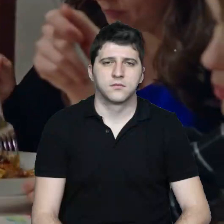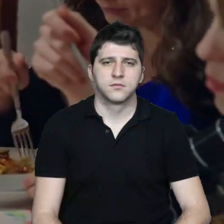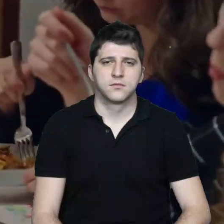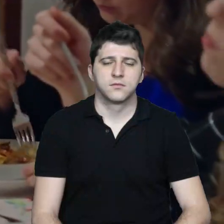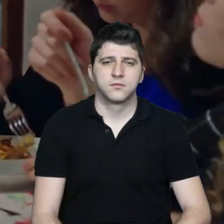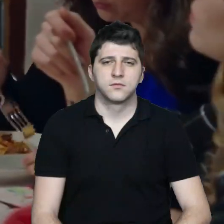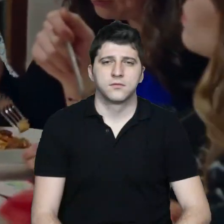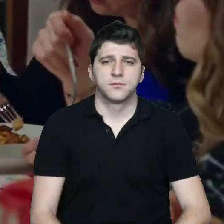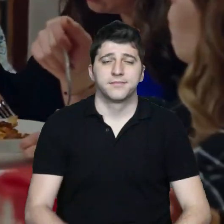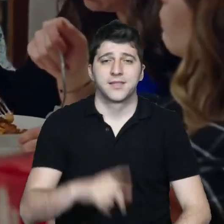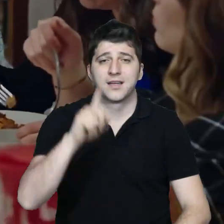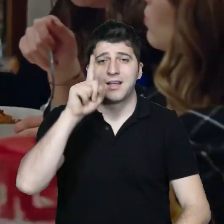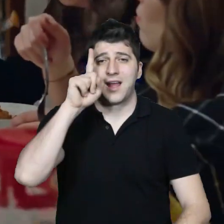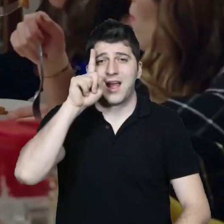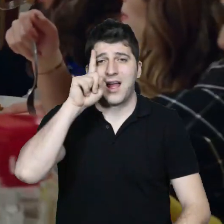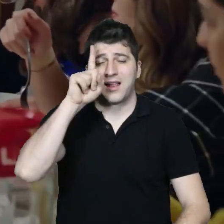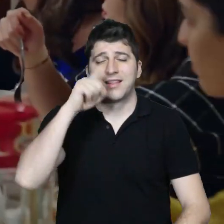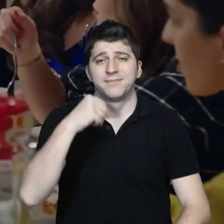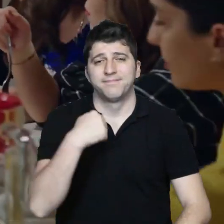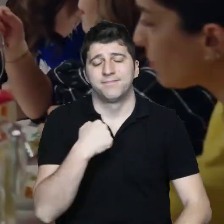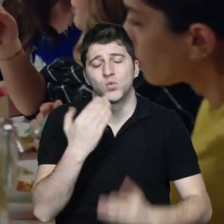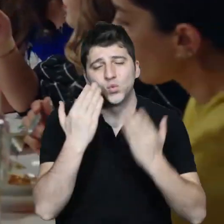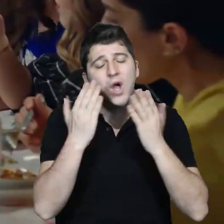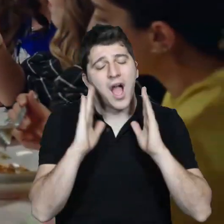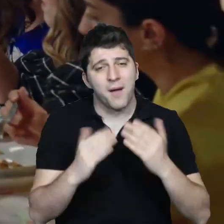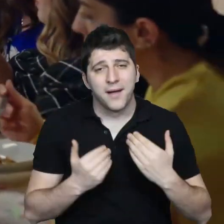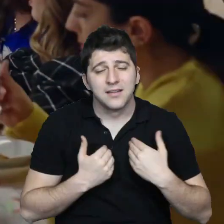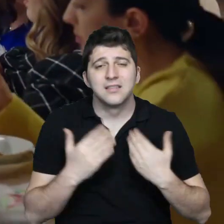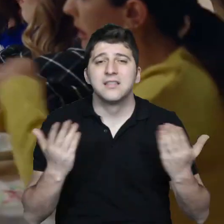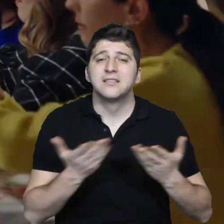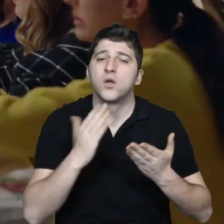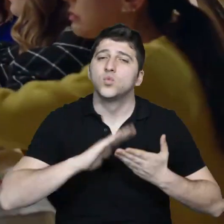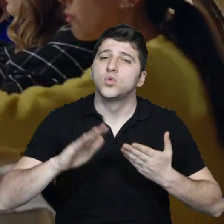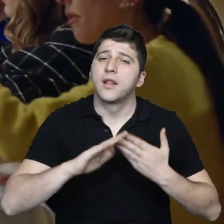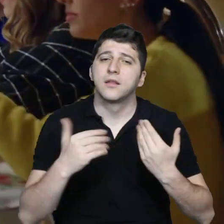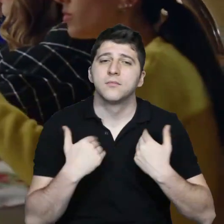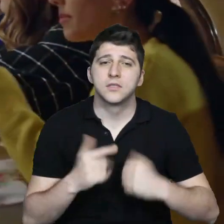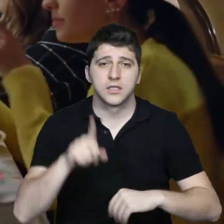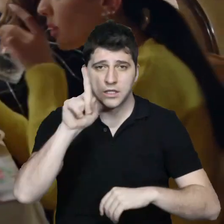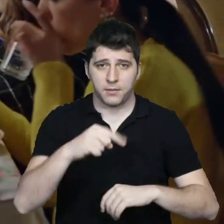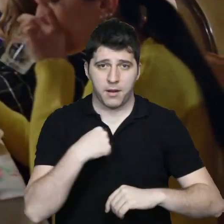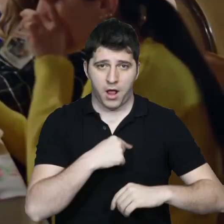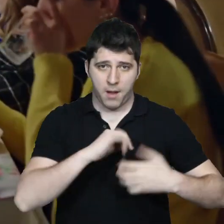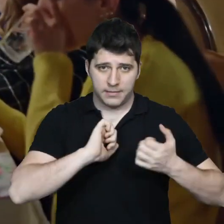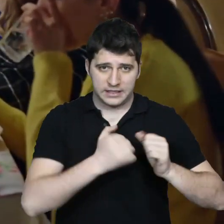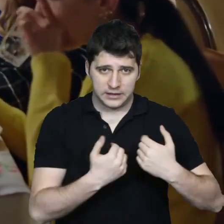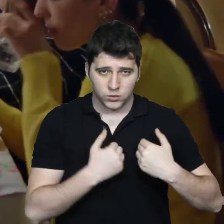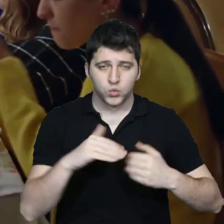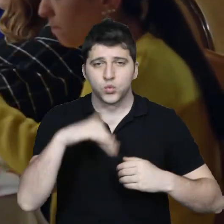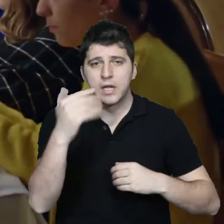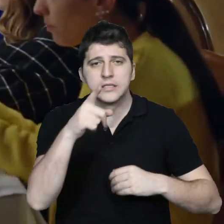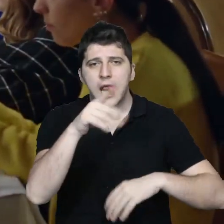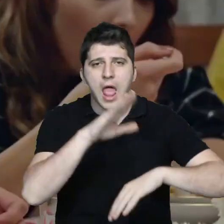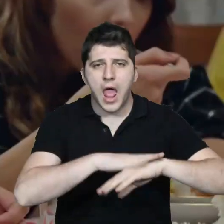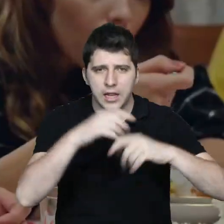Allah'ın gücüne gitmesin ama. Neler atlattık biz. Önce benim kalp krizi geçirmem. Sonra